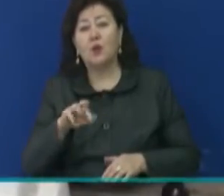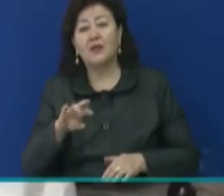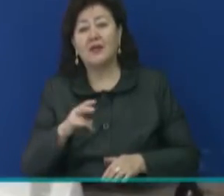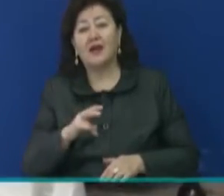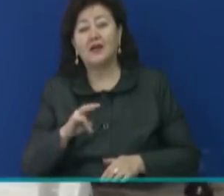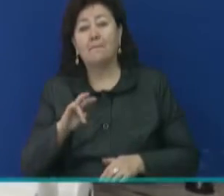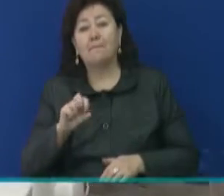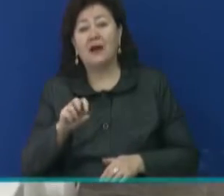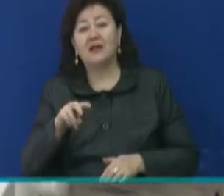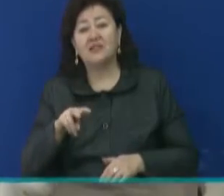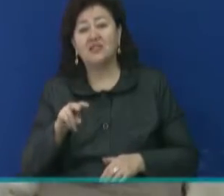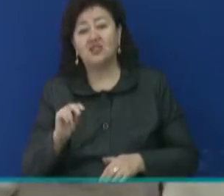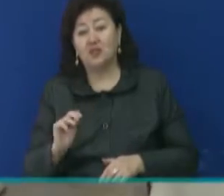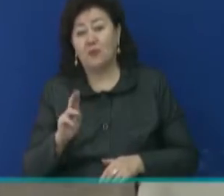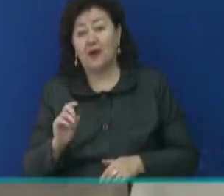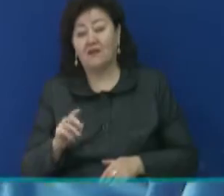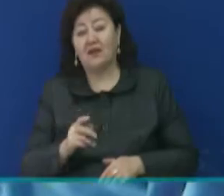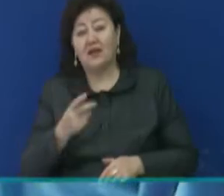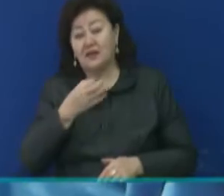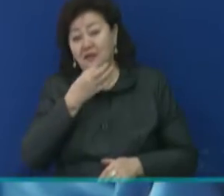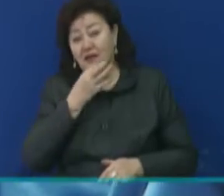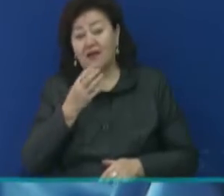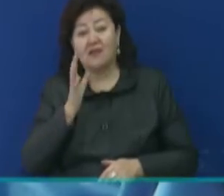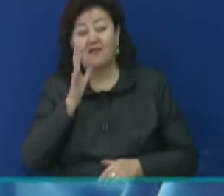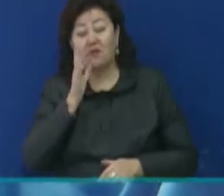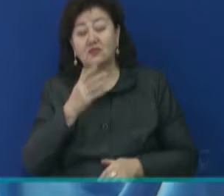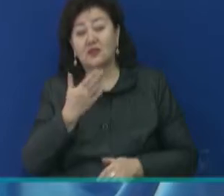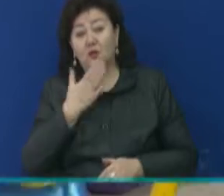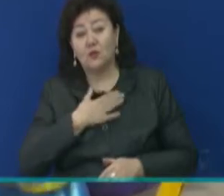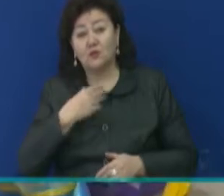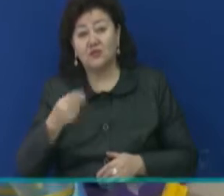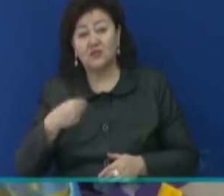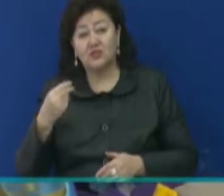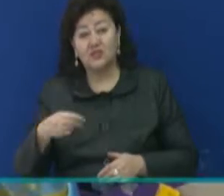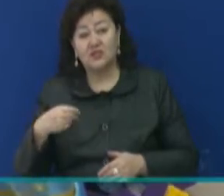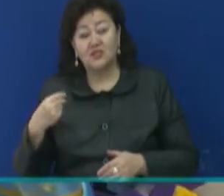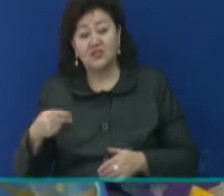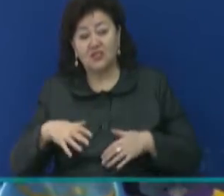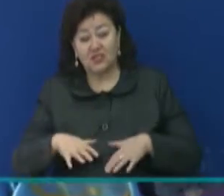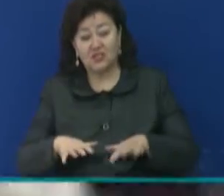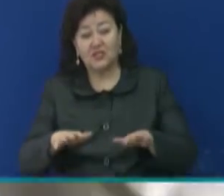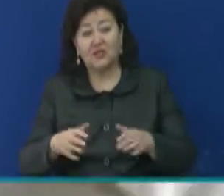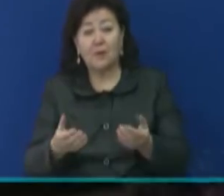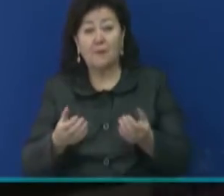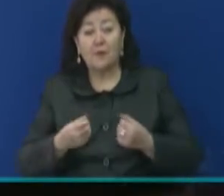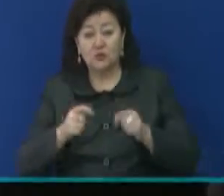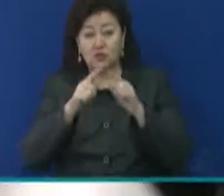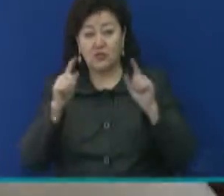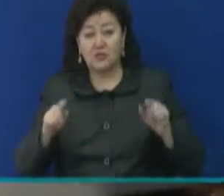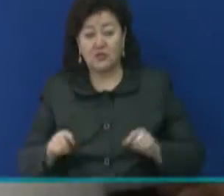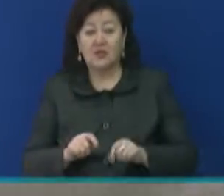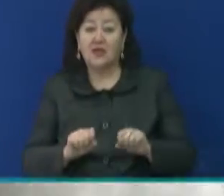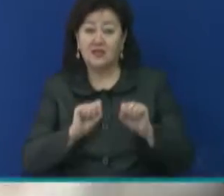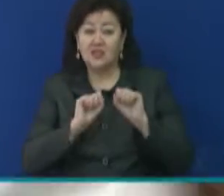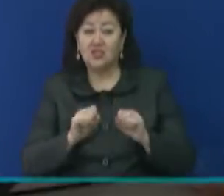С раннего возраста любит шить мечтая связать с этим свою профессию она изучила механизм открытия бизнеса получила сертификат и